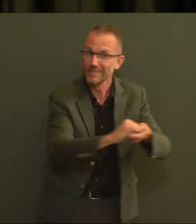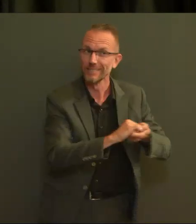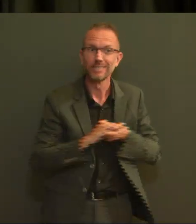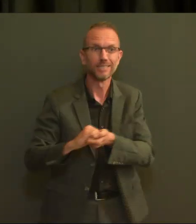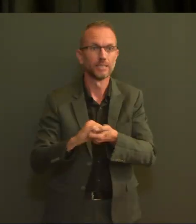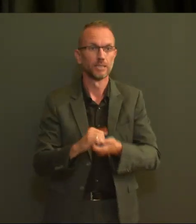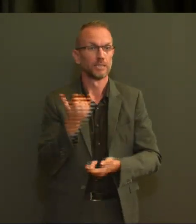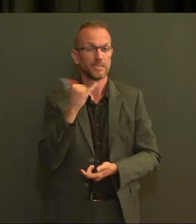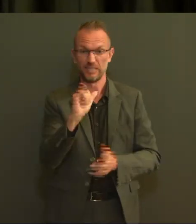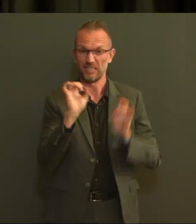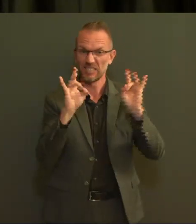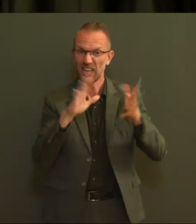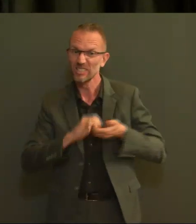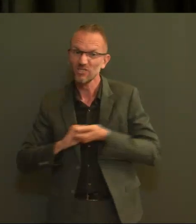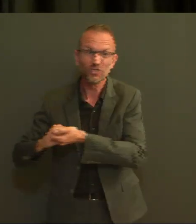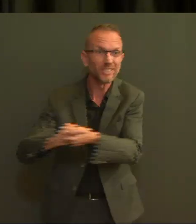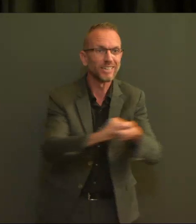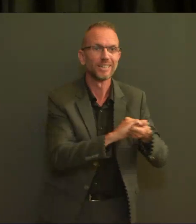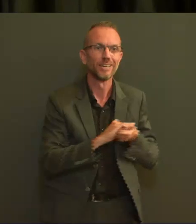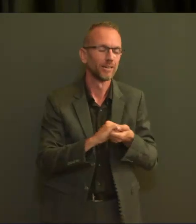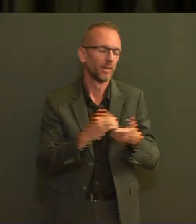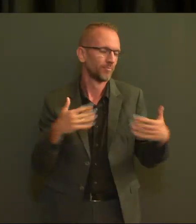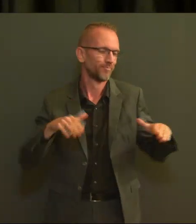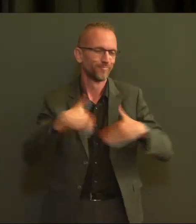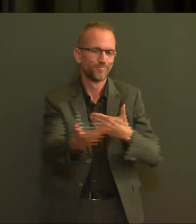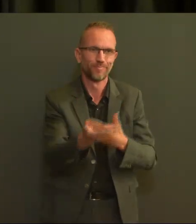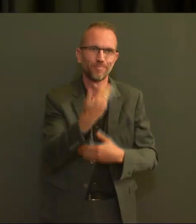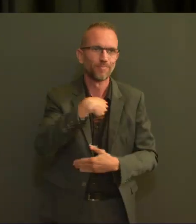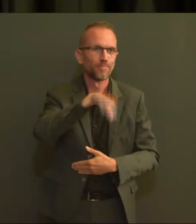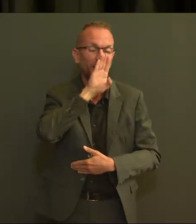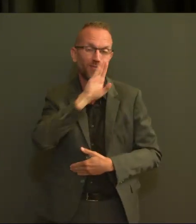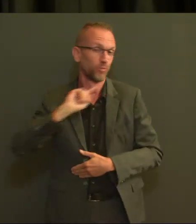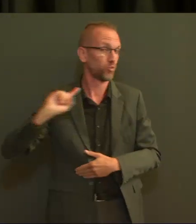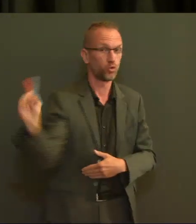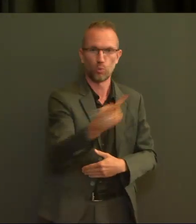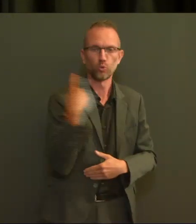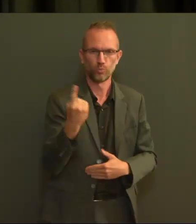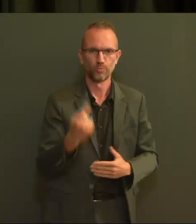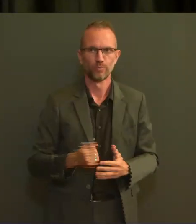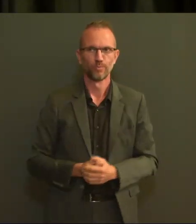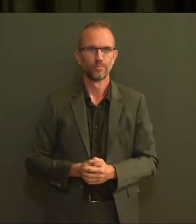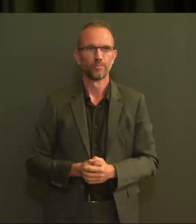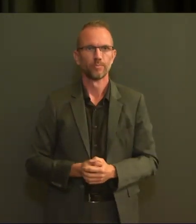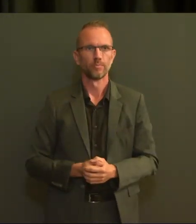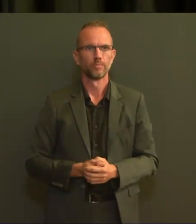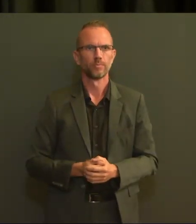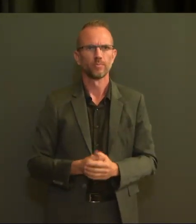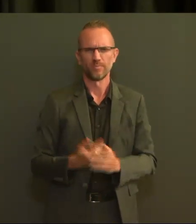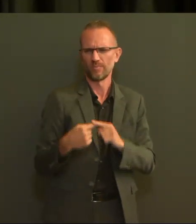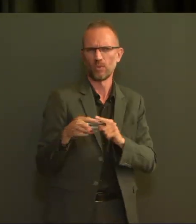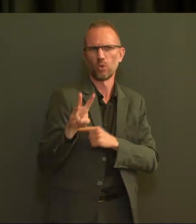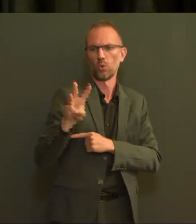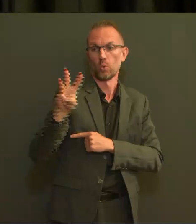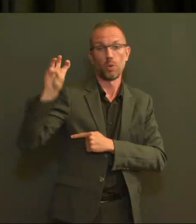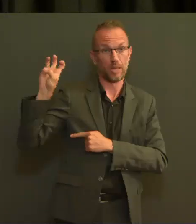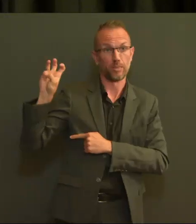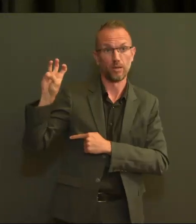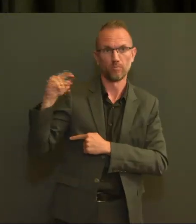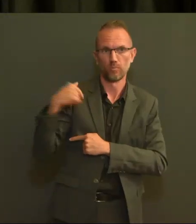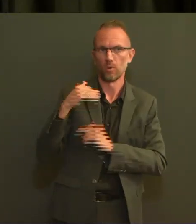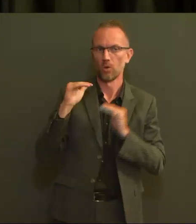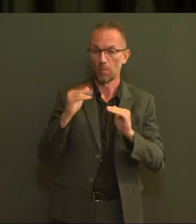Nous avons pu constater que ce week-end, la grande majorité de la population et des commerçants a réagi de manière appropriée et très réactive face à la